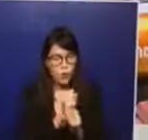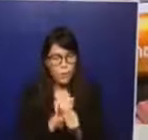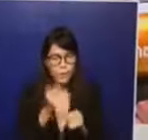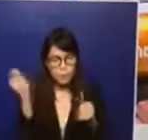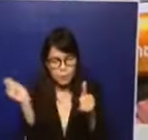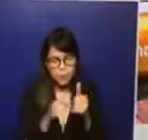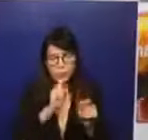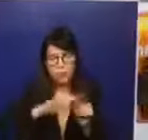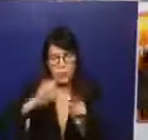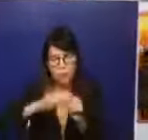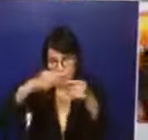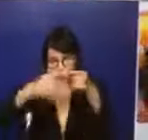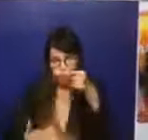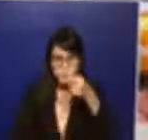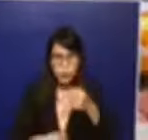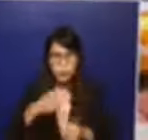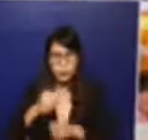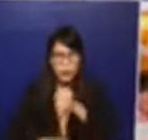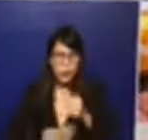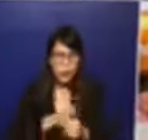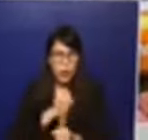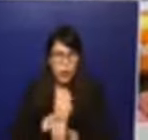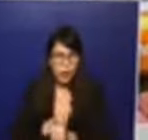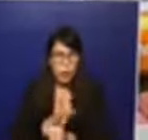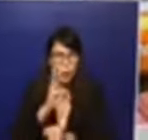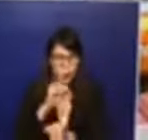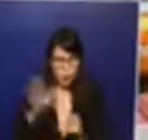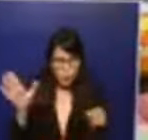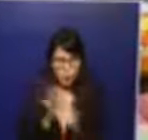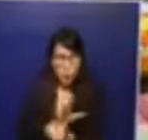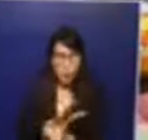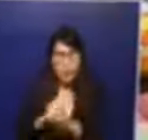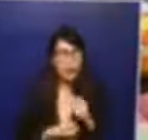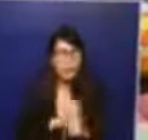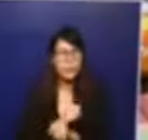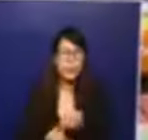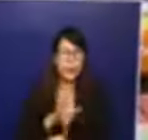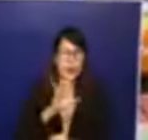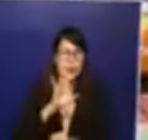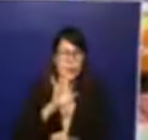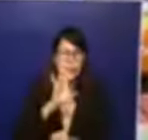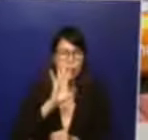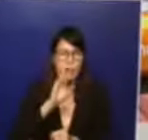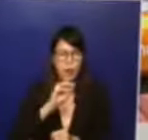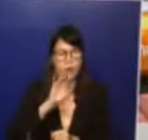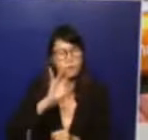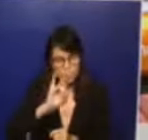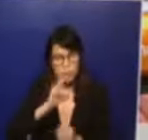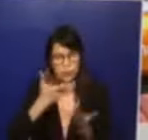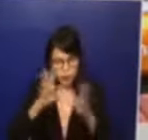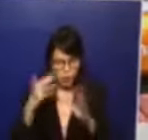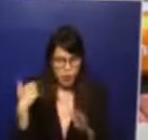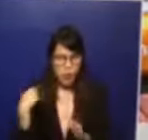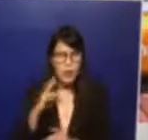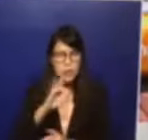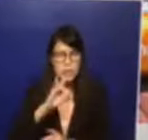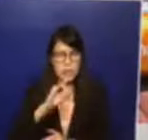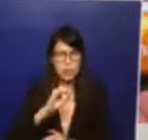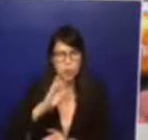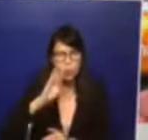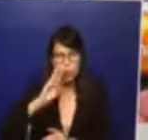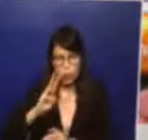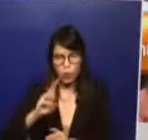แต่เกษียณอายุในปี57จนถึงปัจจุบันรวมเป็น76กรรม76กระทงดังที่กล่าวไปแล้วนะคะ